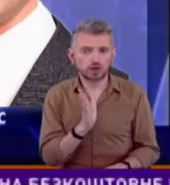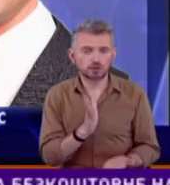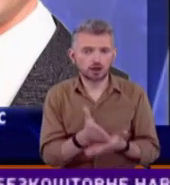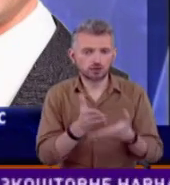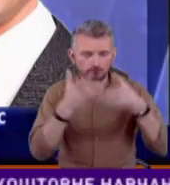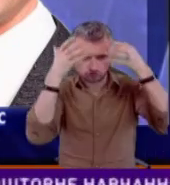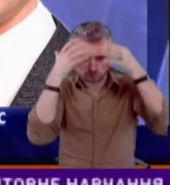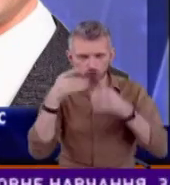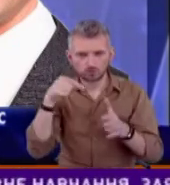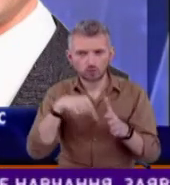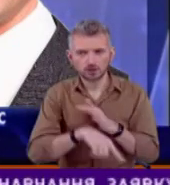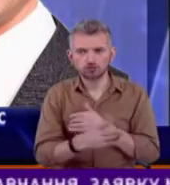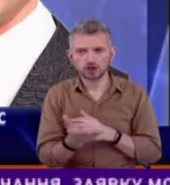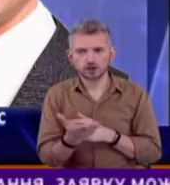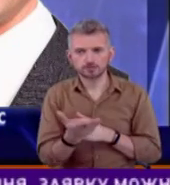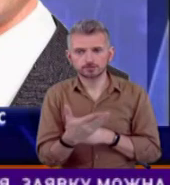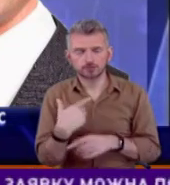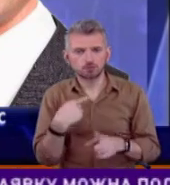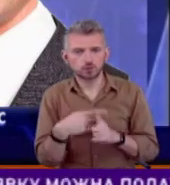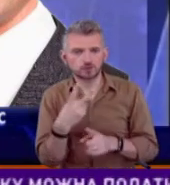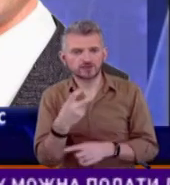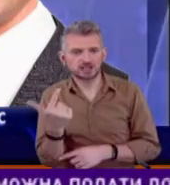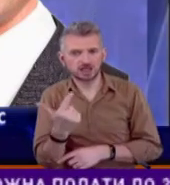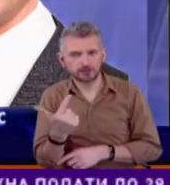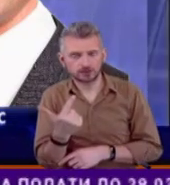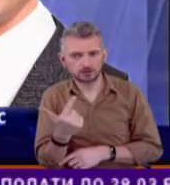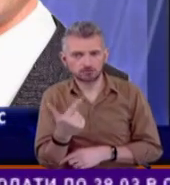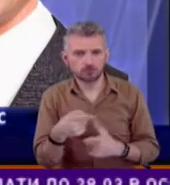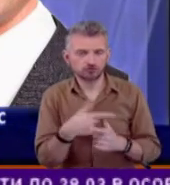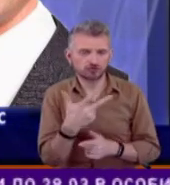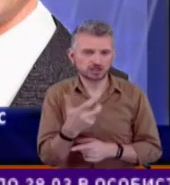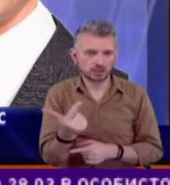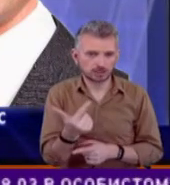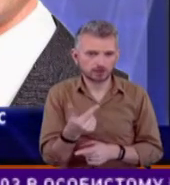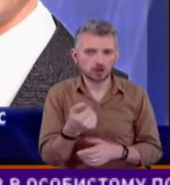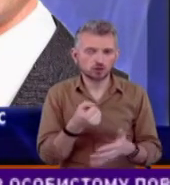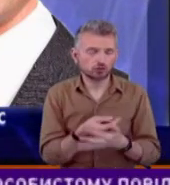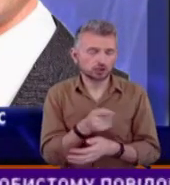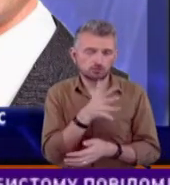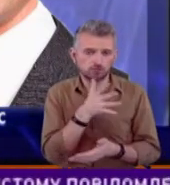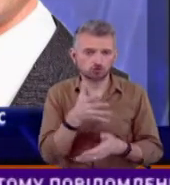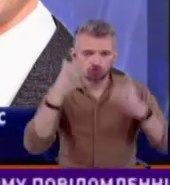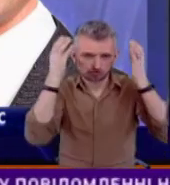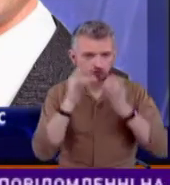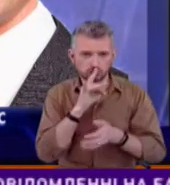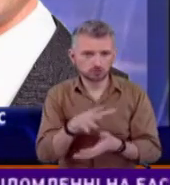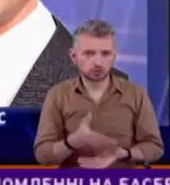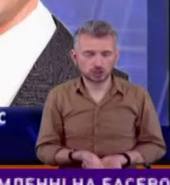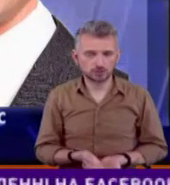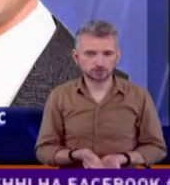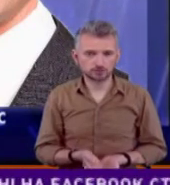шолому означати там плюс 200 гривень, там чи 300, от до тих пір шолома не буде.